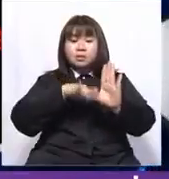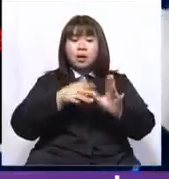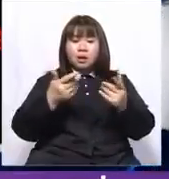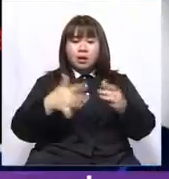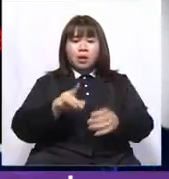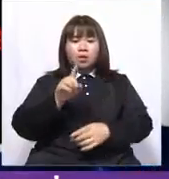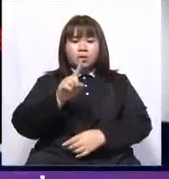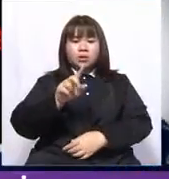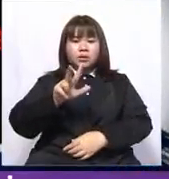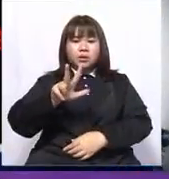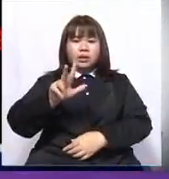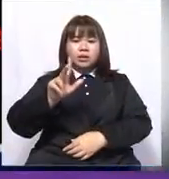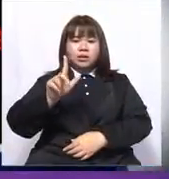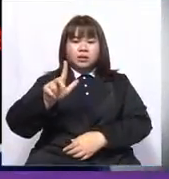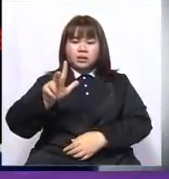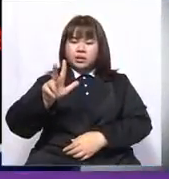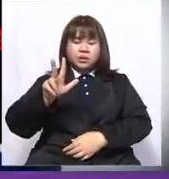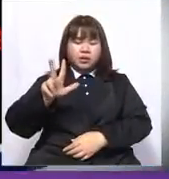คือ